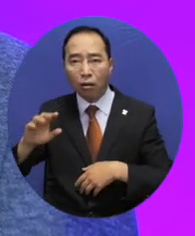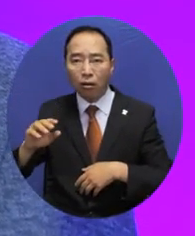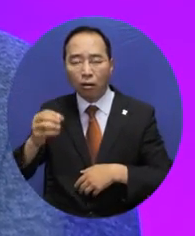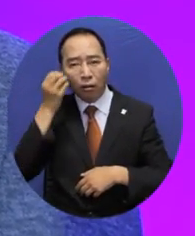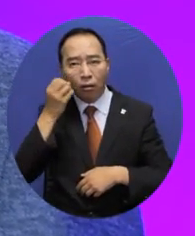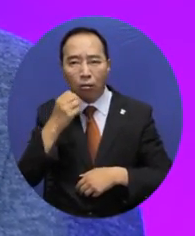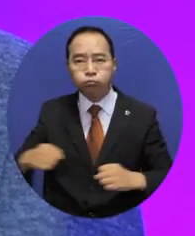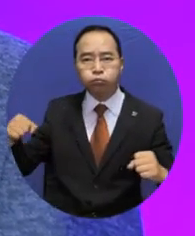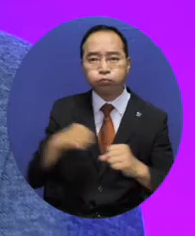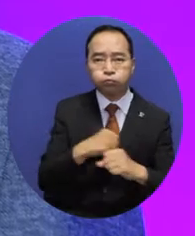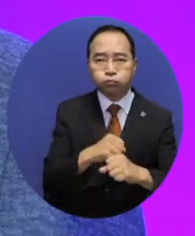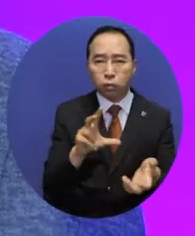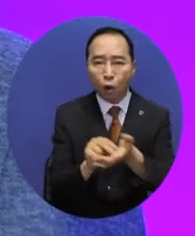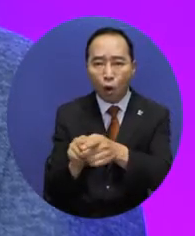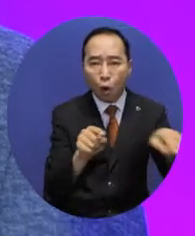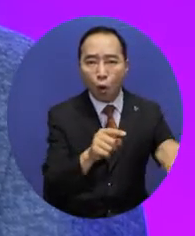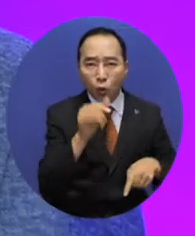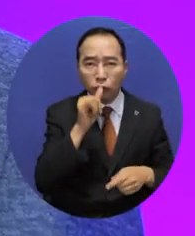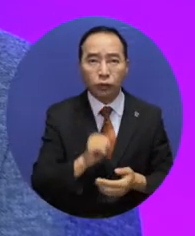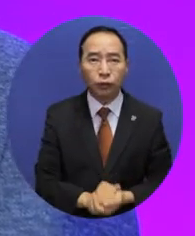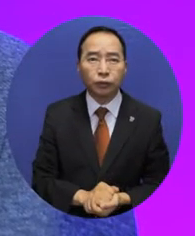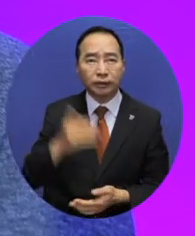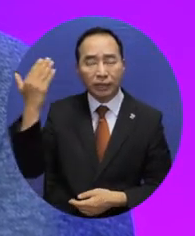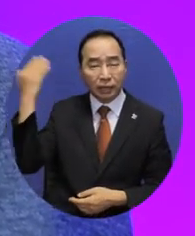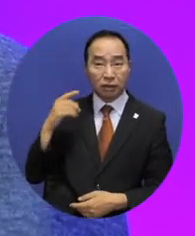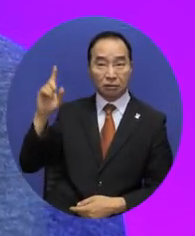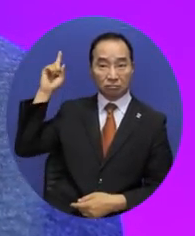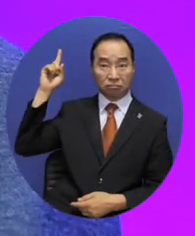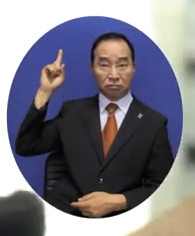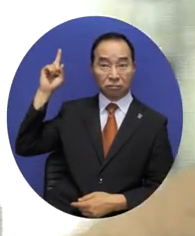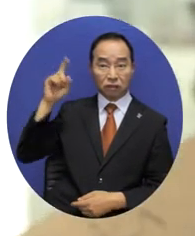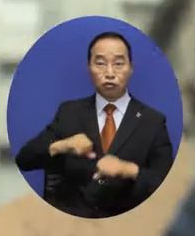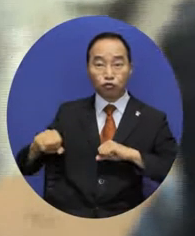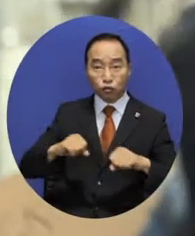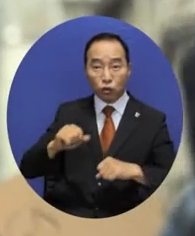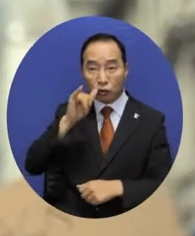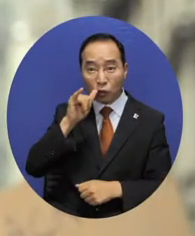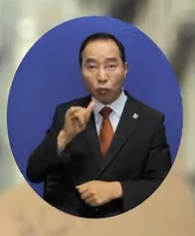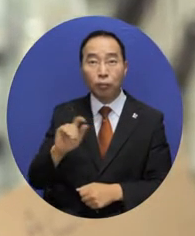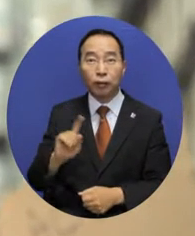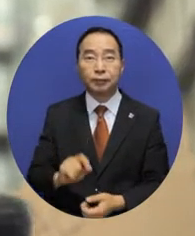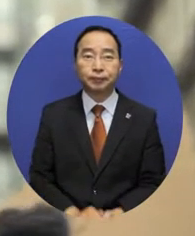라이브스 매터스라는 운동이 일어나고 있습니다.